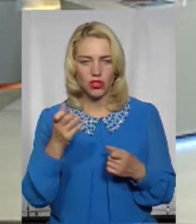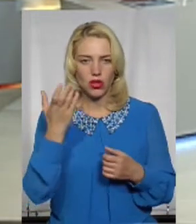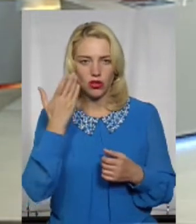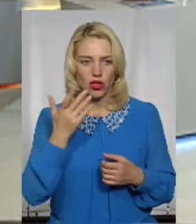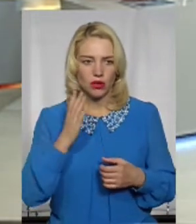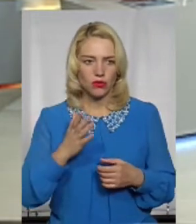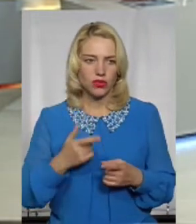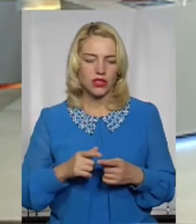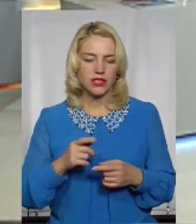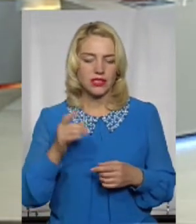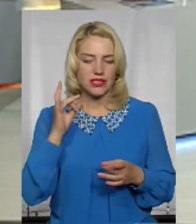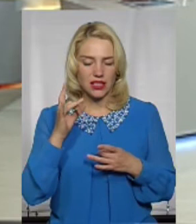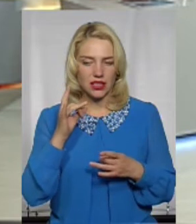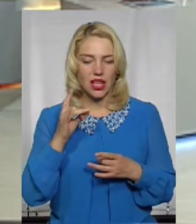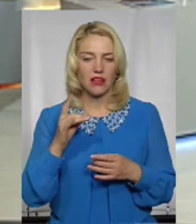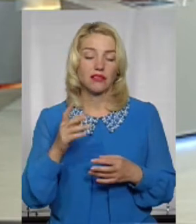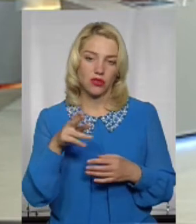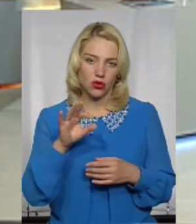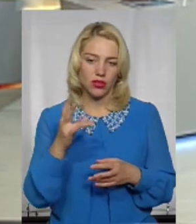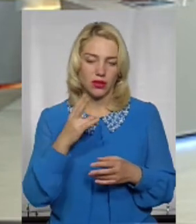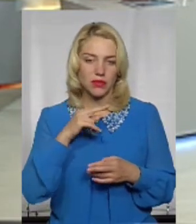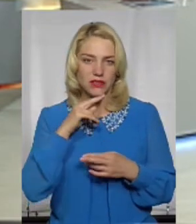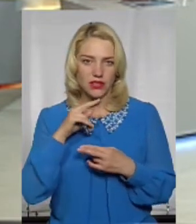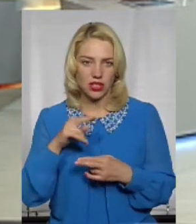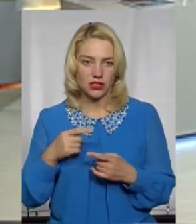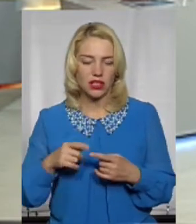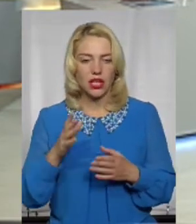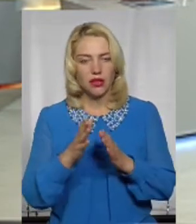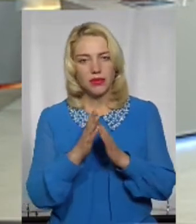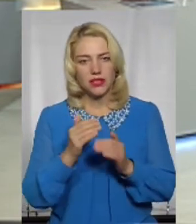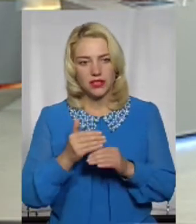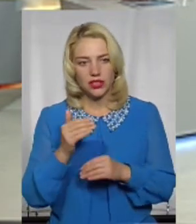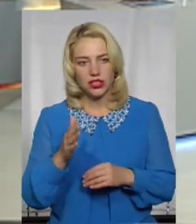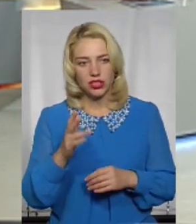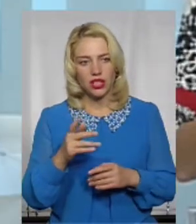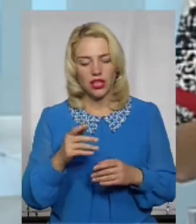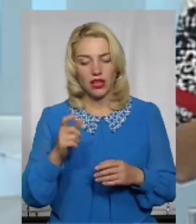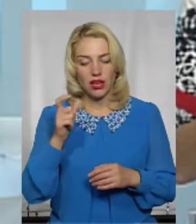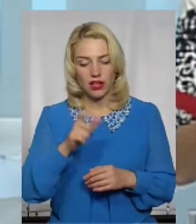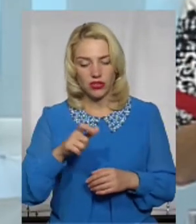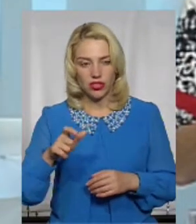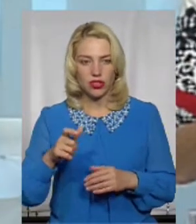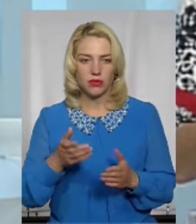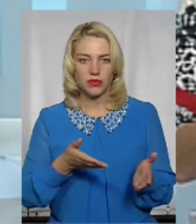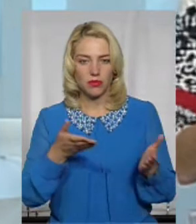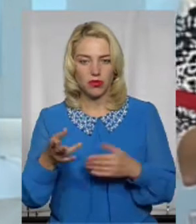Прошу на нього зважати. Пізніше запропонуємо глядачам долучитися до розмови